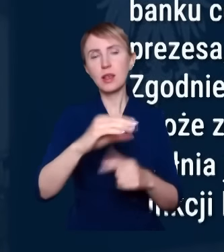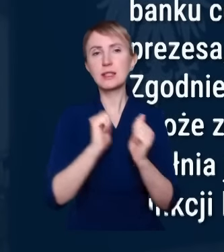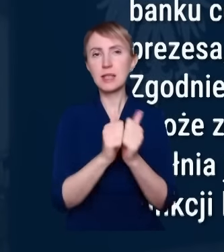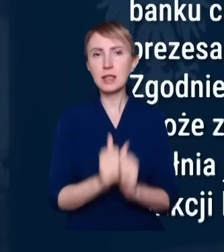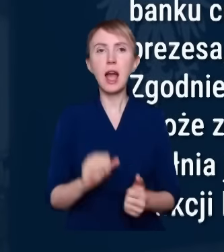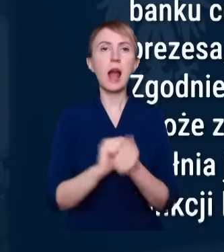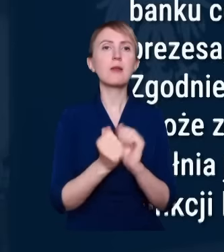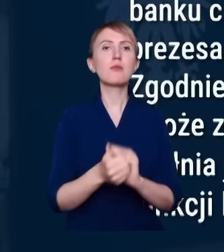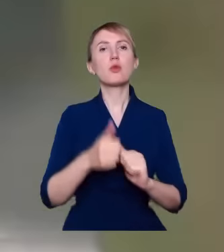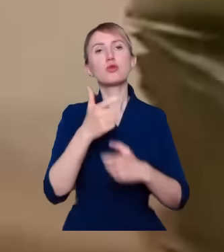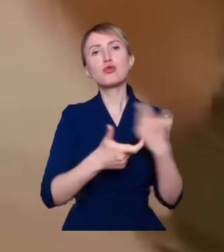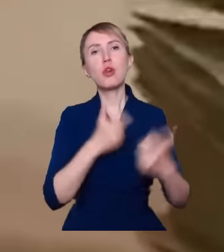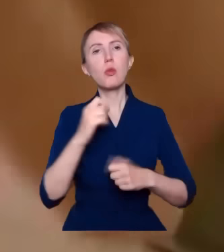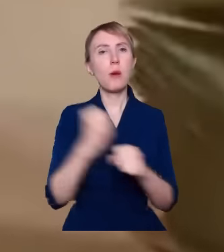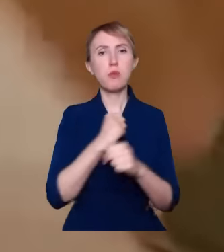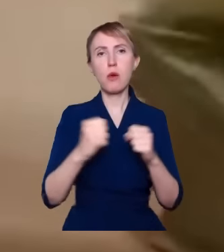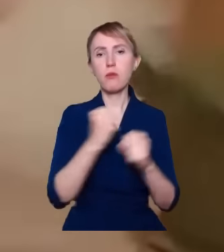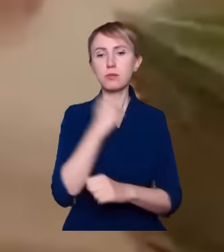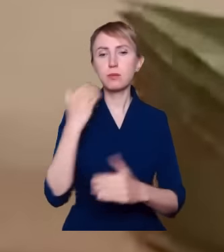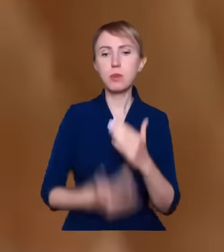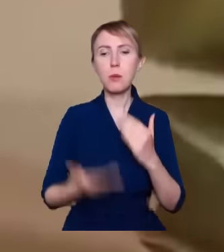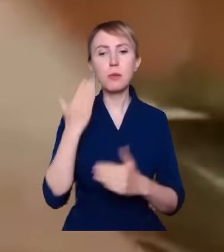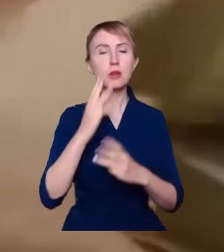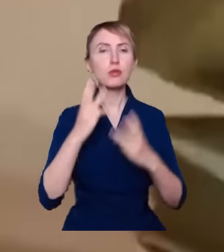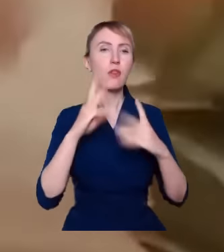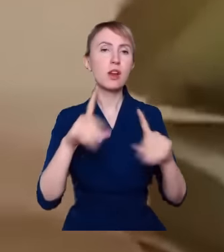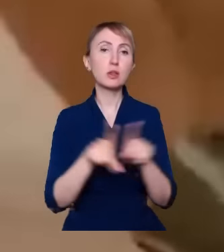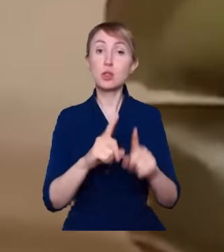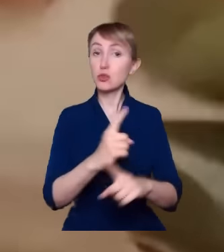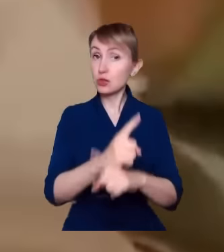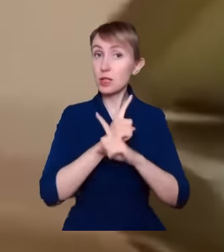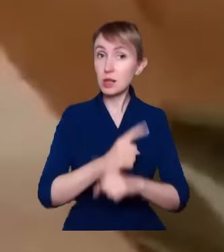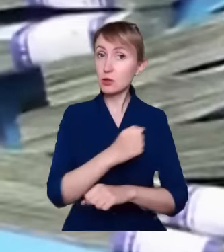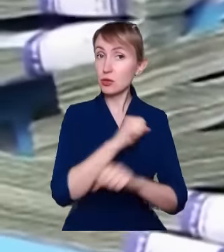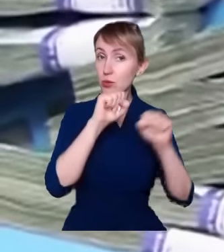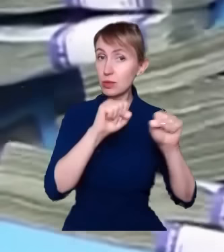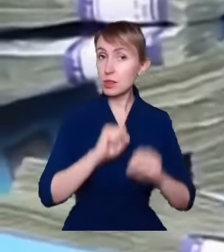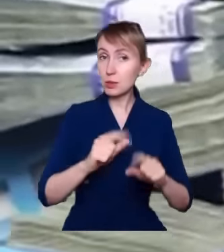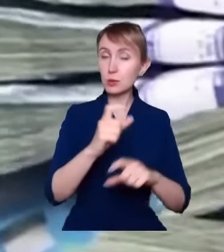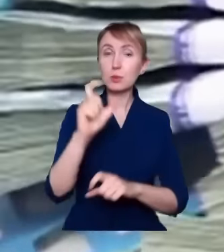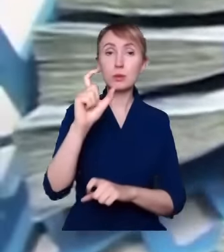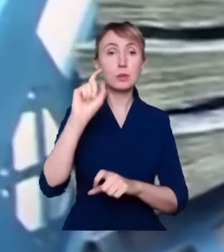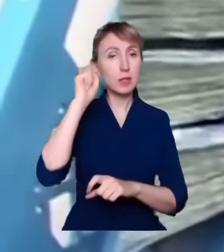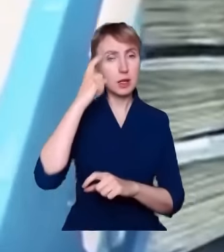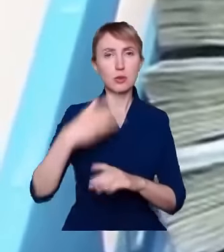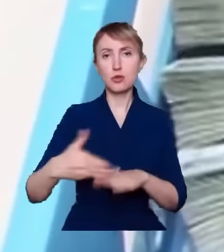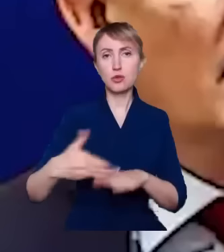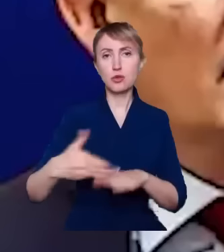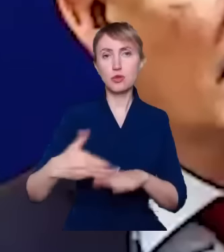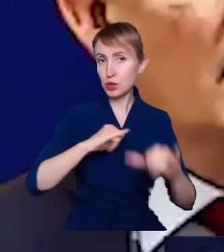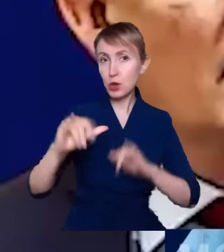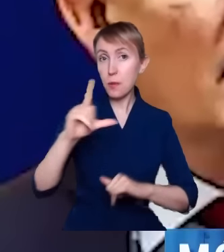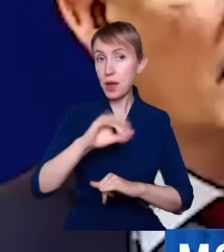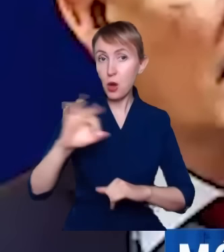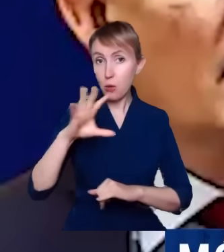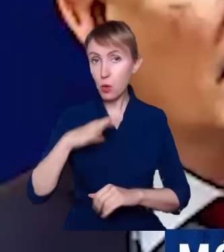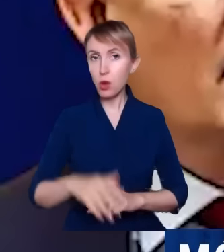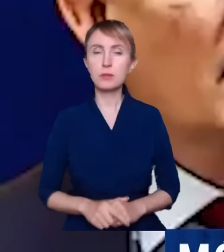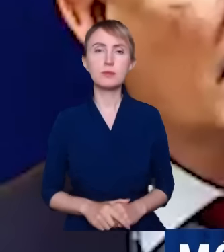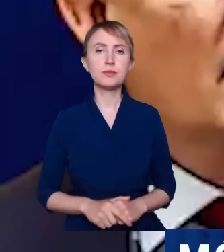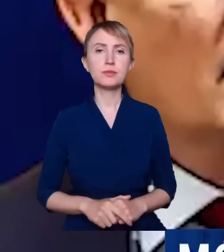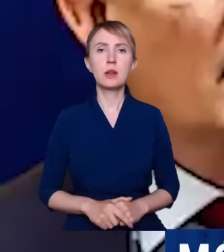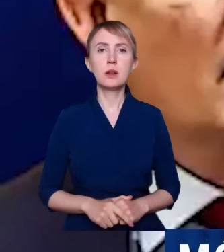się poważnego uchybienia. Bardzo ważna jest niezależność banku centralnego. Czy tak było za poprzednich rządów PO? Mamy oczywiście tę